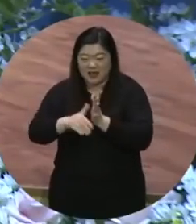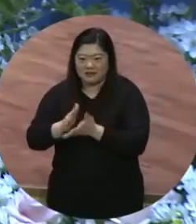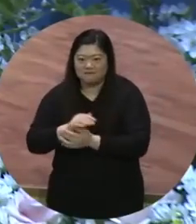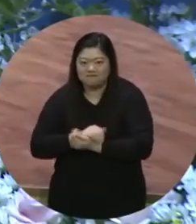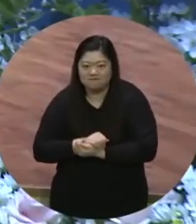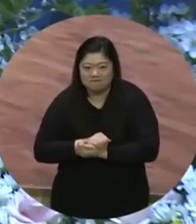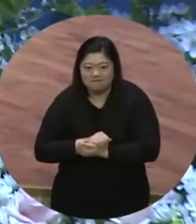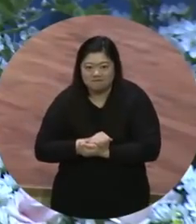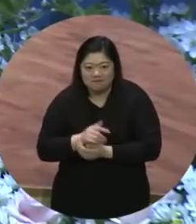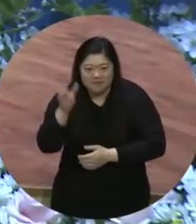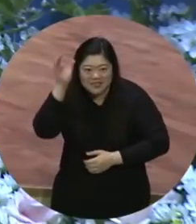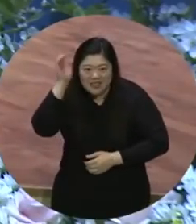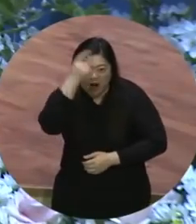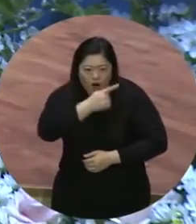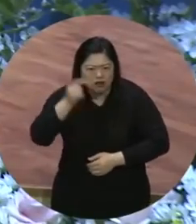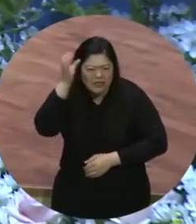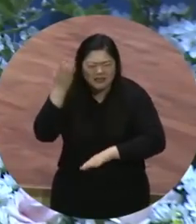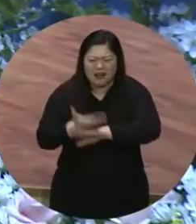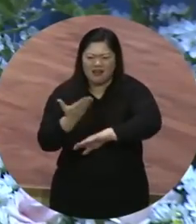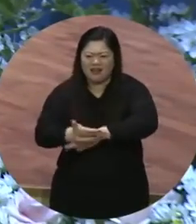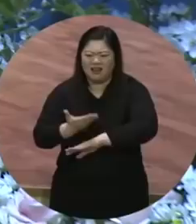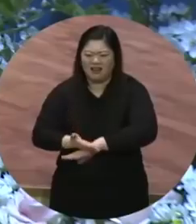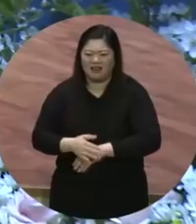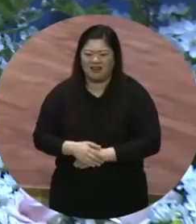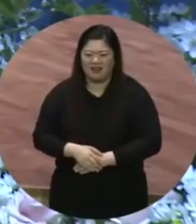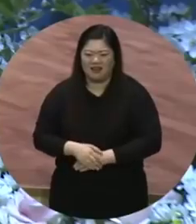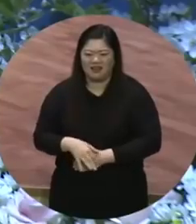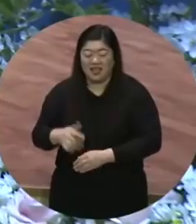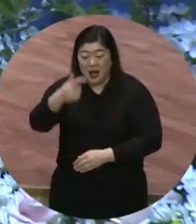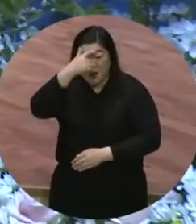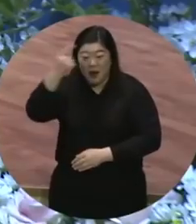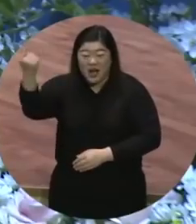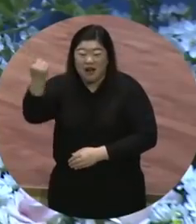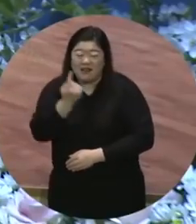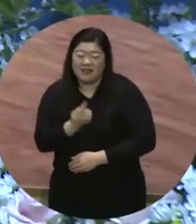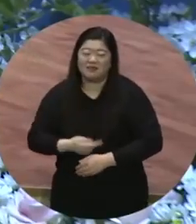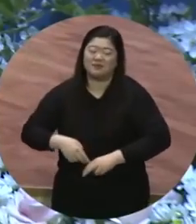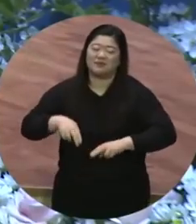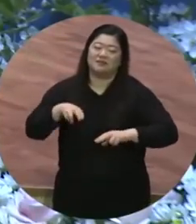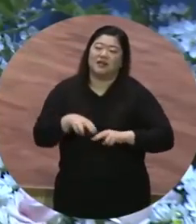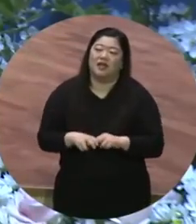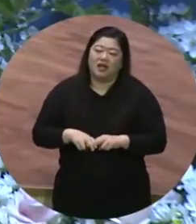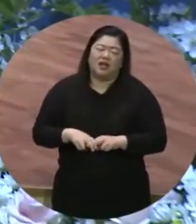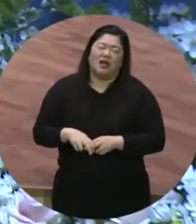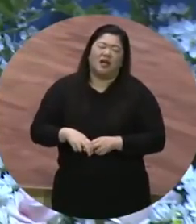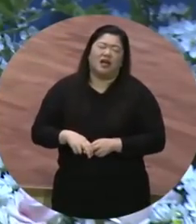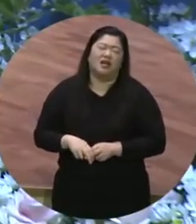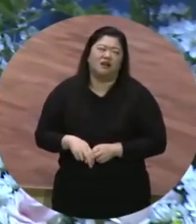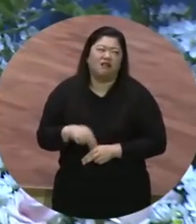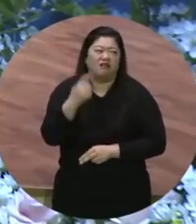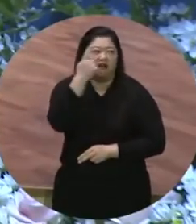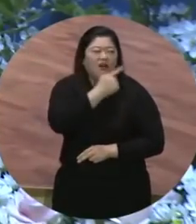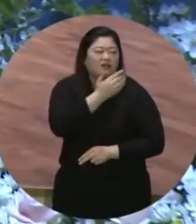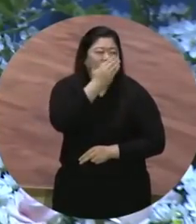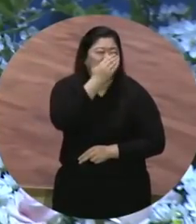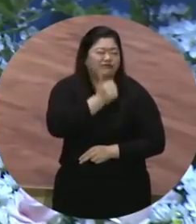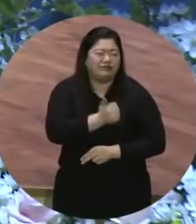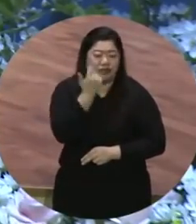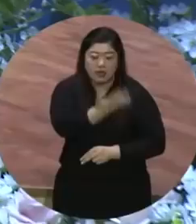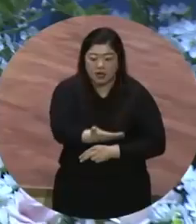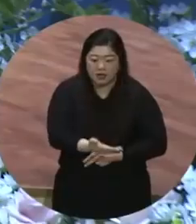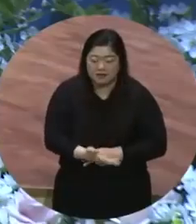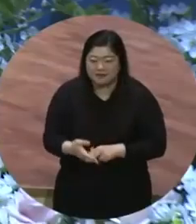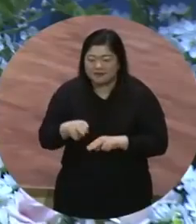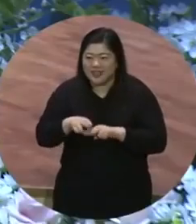기도하는 자세, 벌써 교회 나오는 자세가 달라. 하나님 앞에서. 부활신앙인의 모습이지요. 사도